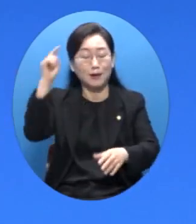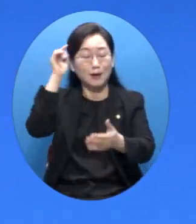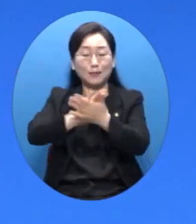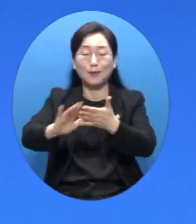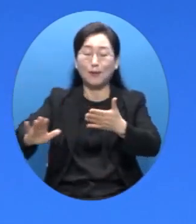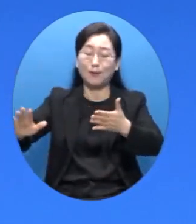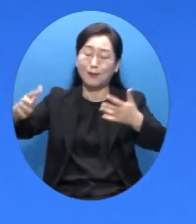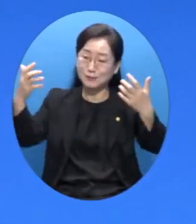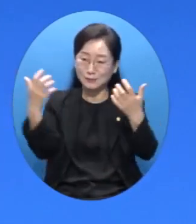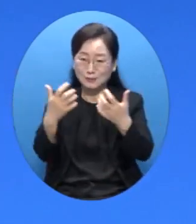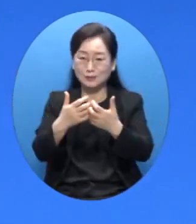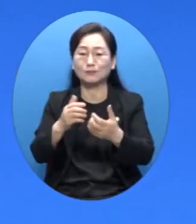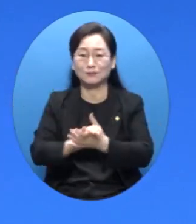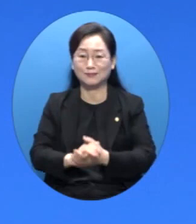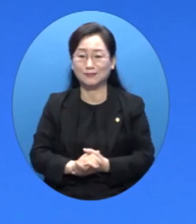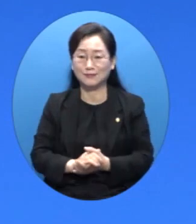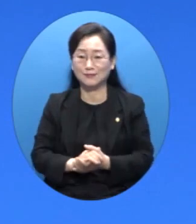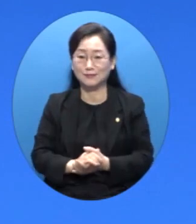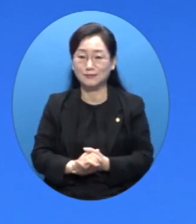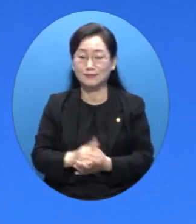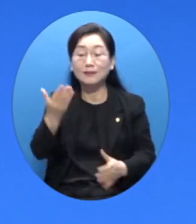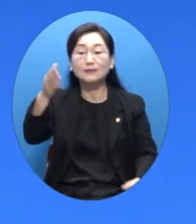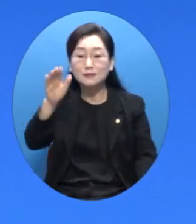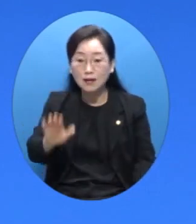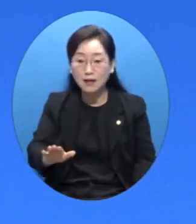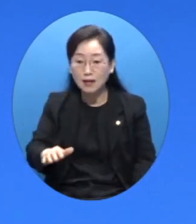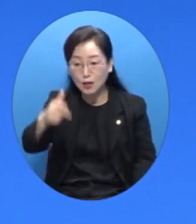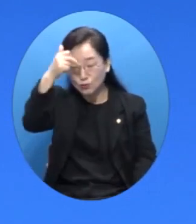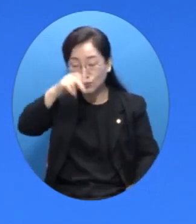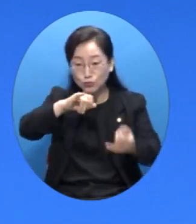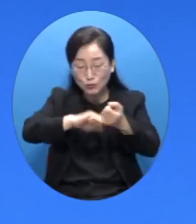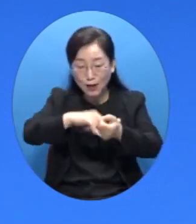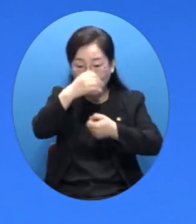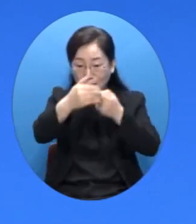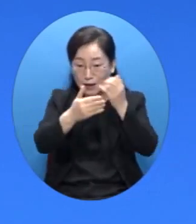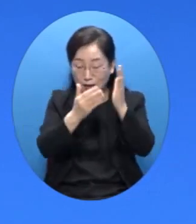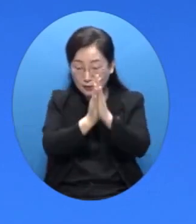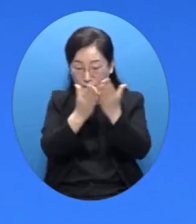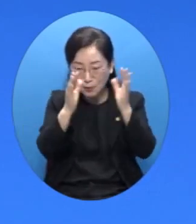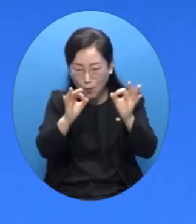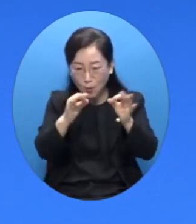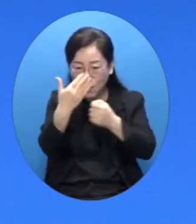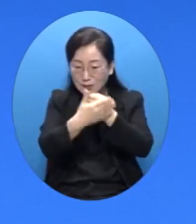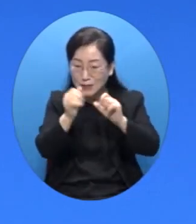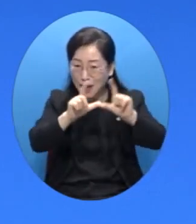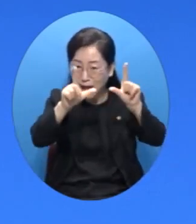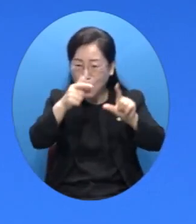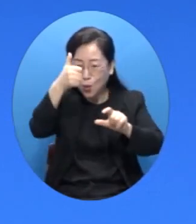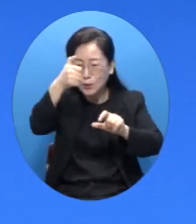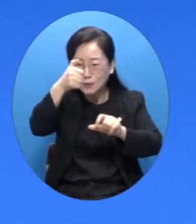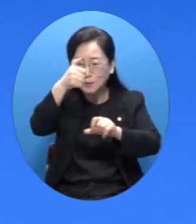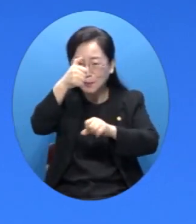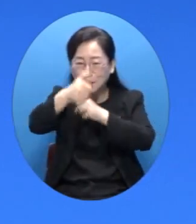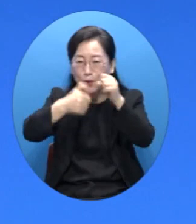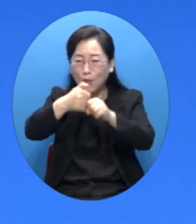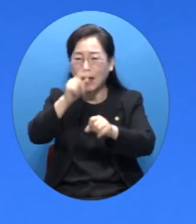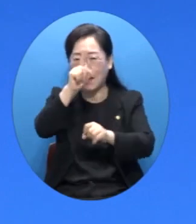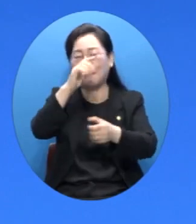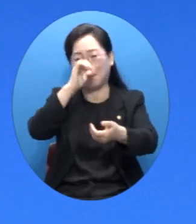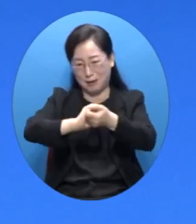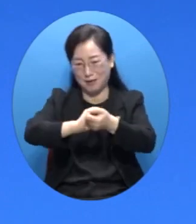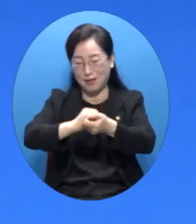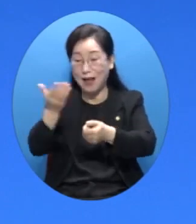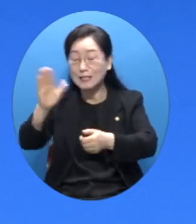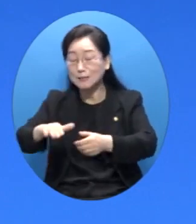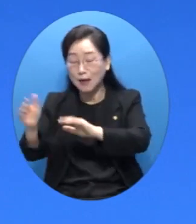가물처럼 넘쳐나게 되는 것입니다. 그런데 구약의 은혜의 해는 50년에 한 번씩 옵니다. 그러나 신약의